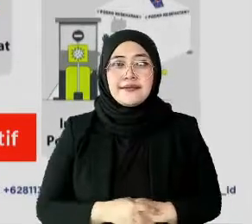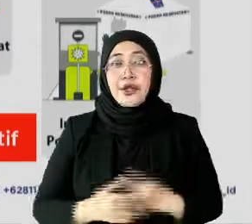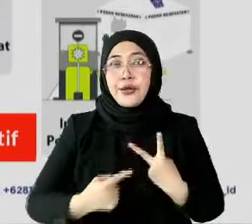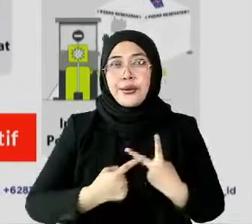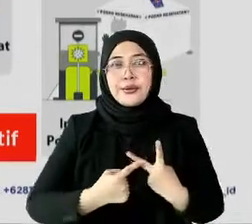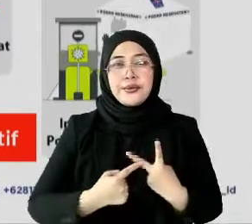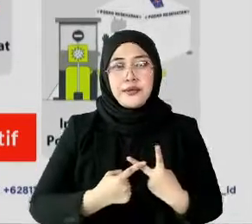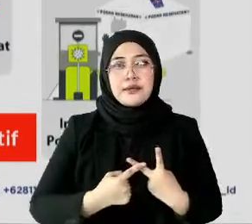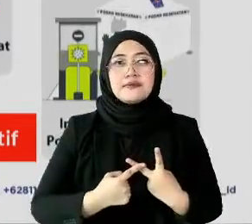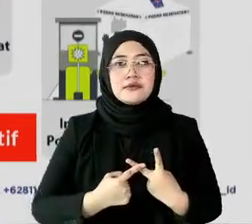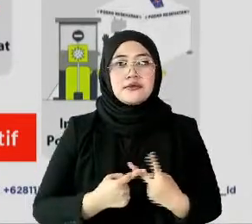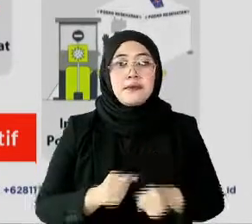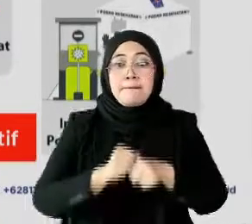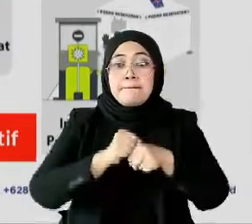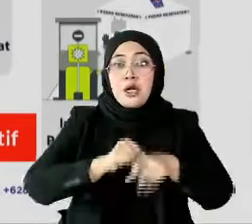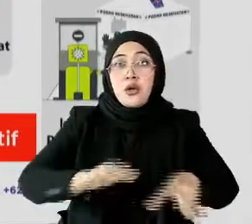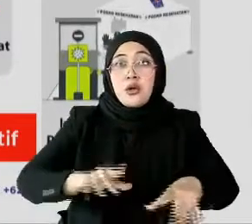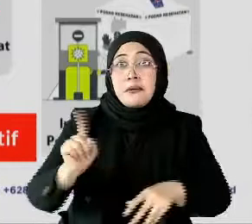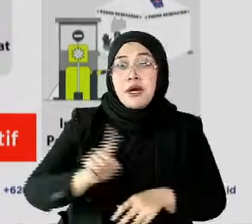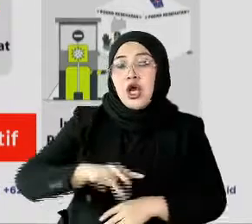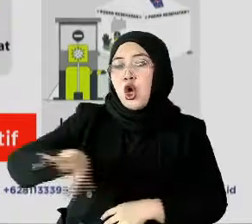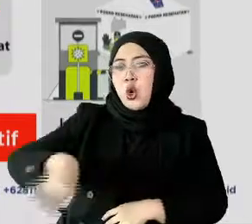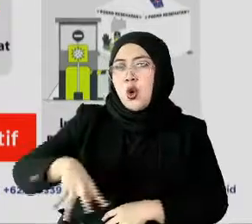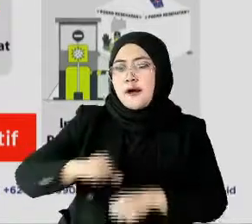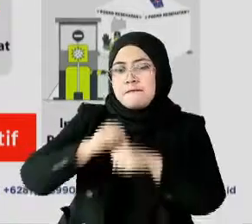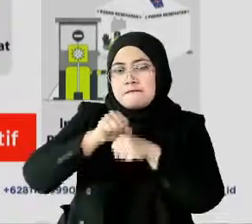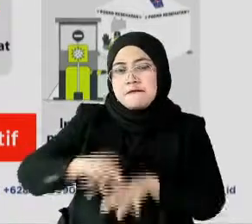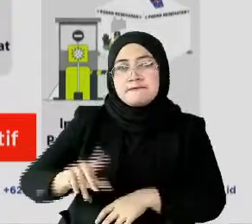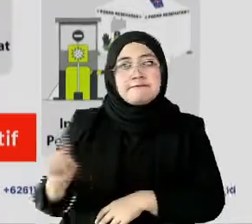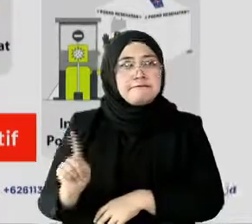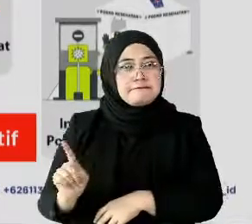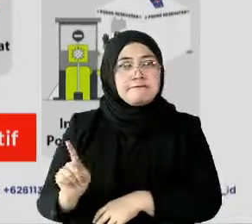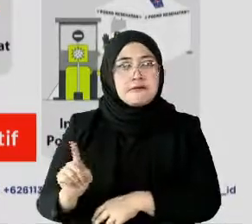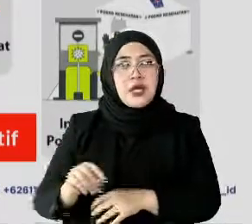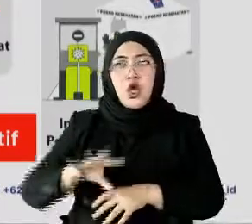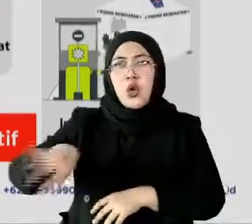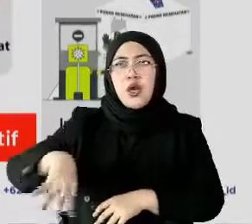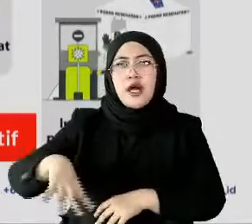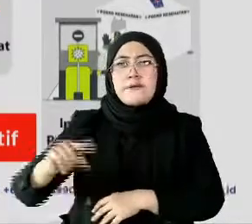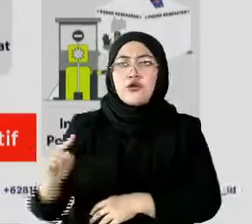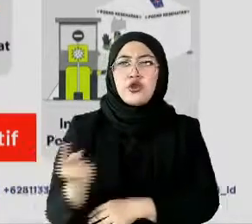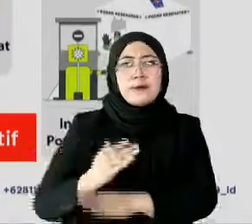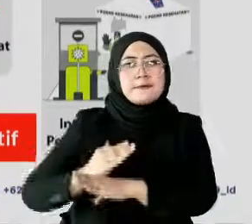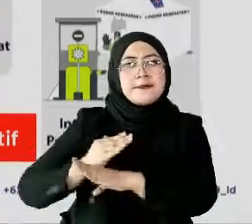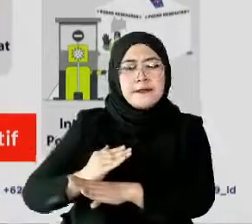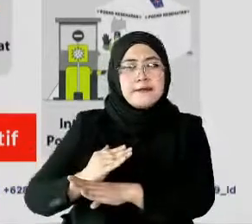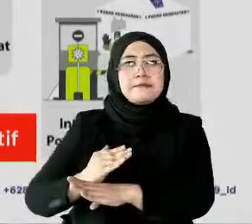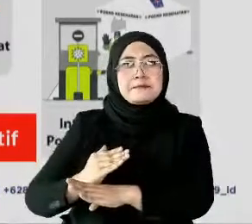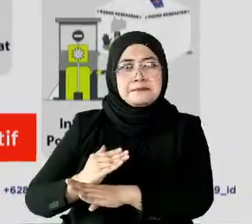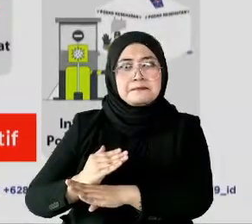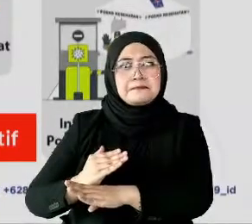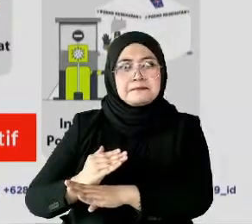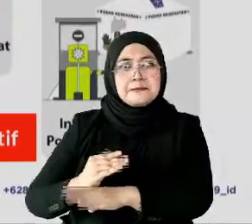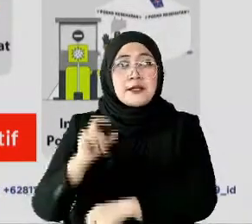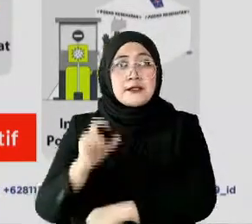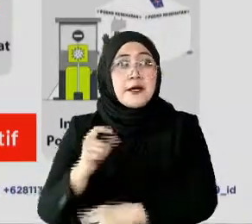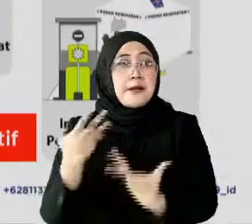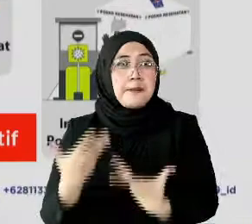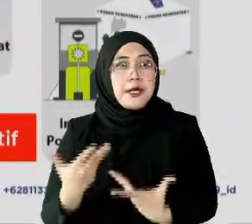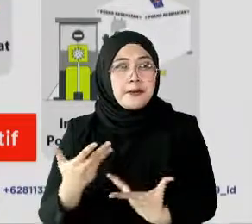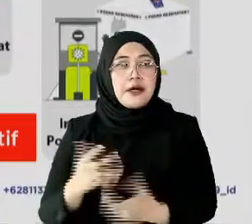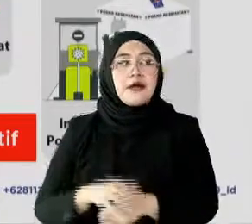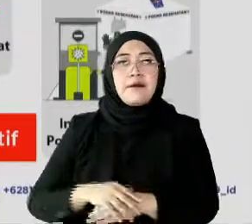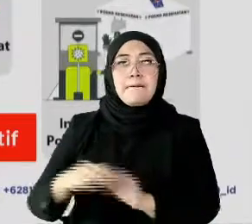mencegah penularan di tingkat keluarga sebagai lapisan utama pencegahan penularan coffee 19 melalui